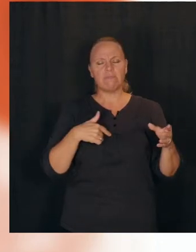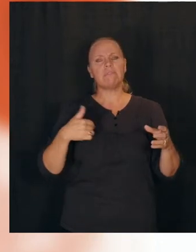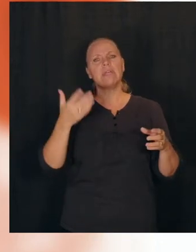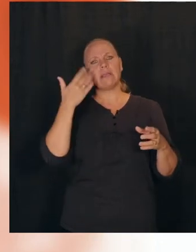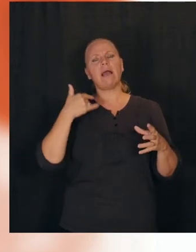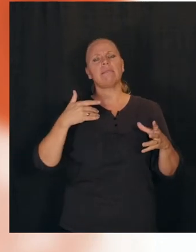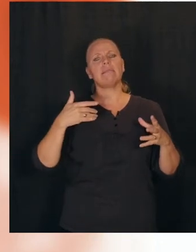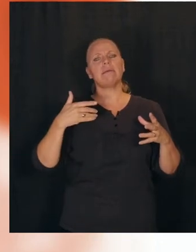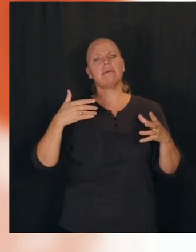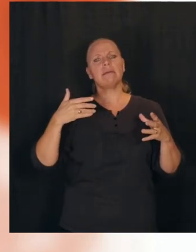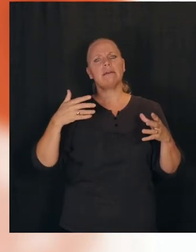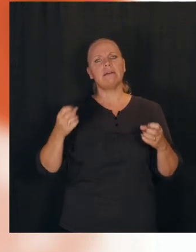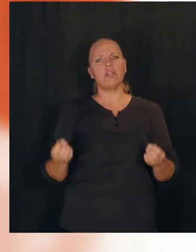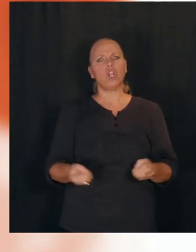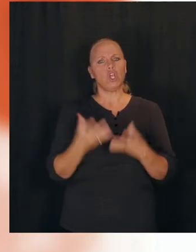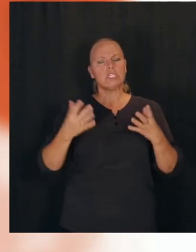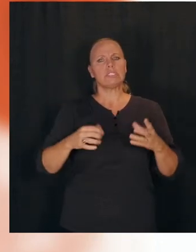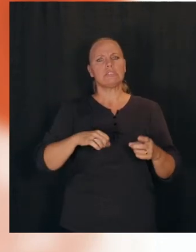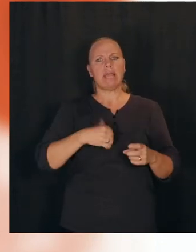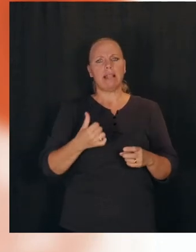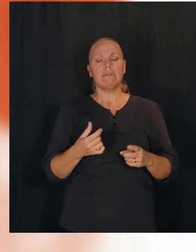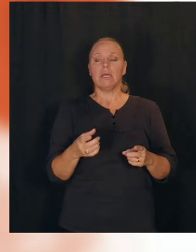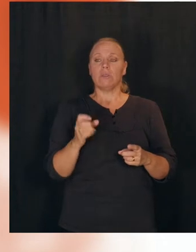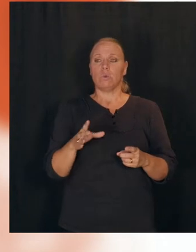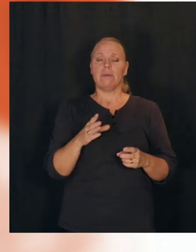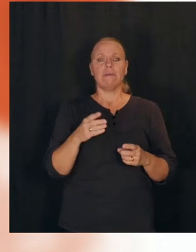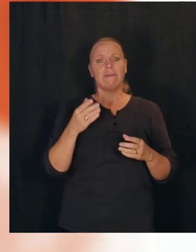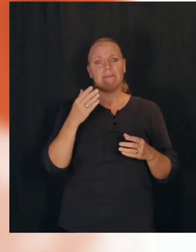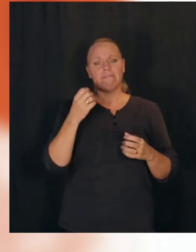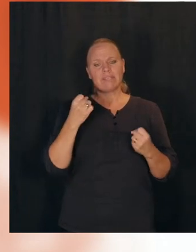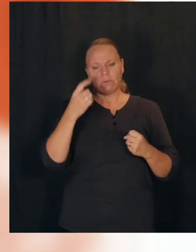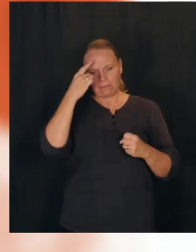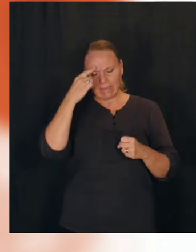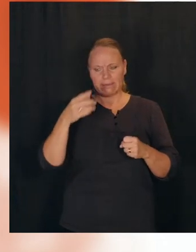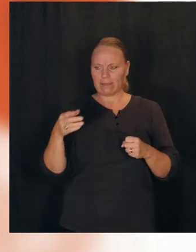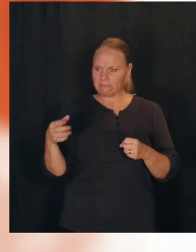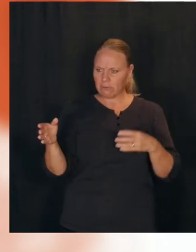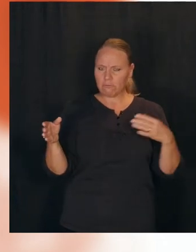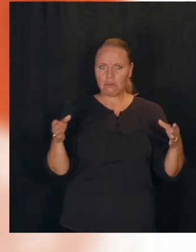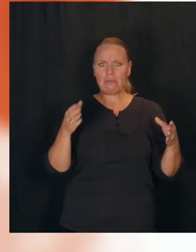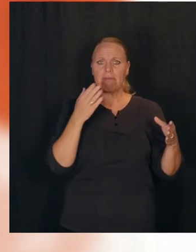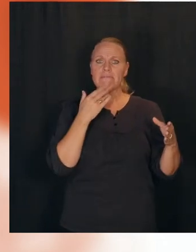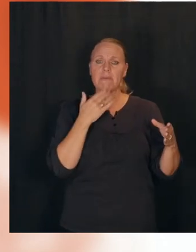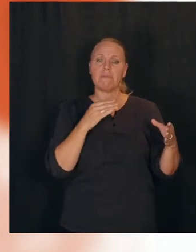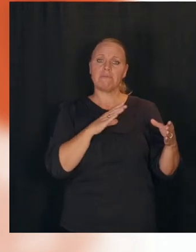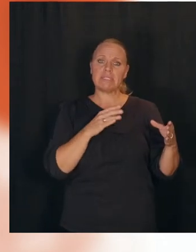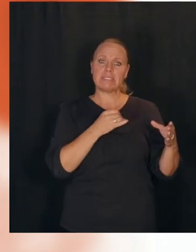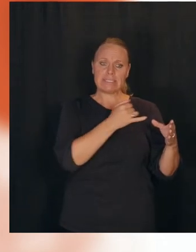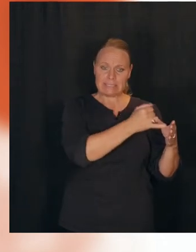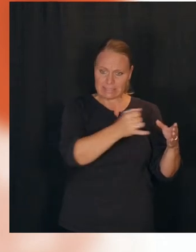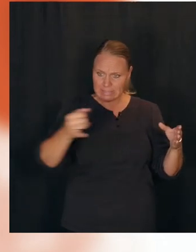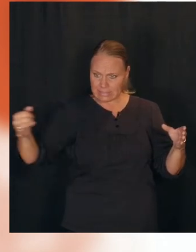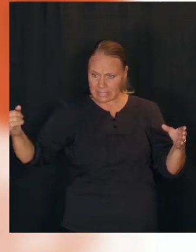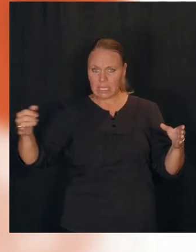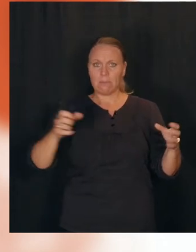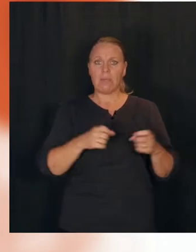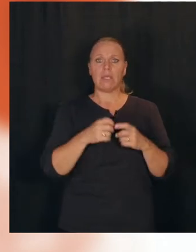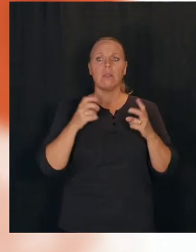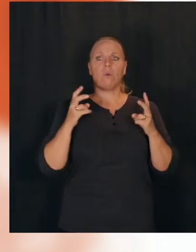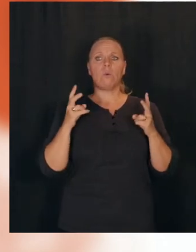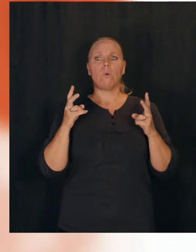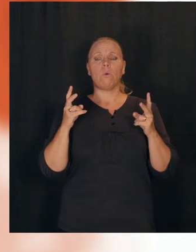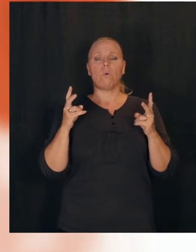rikta blicken till ytterändarna, i marginalerna. Både bland de som redan finns med i ett sammanhang, men som kanske sliter en del